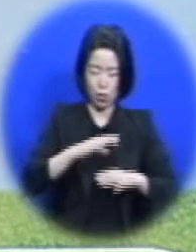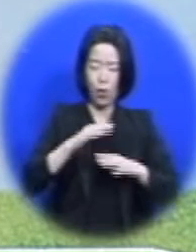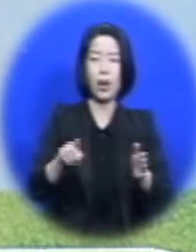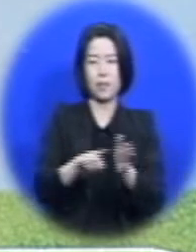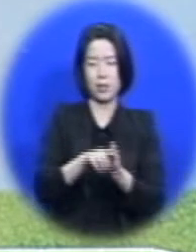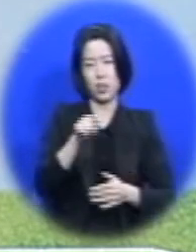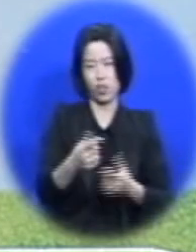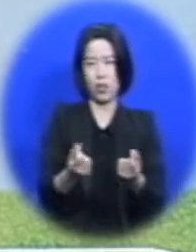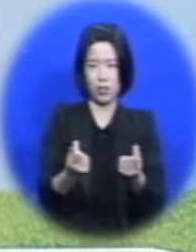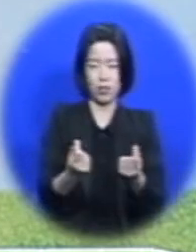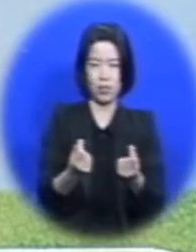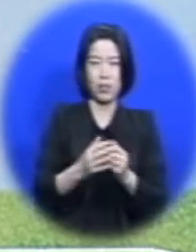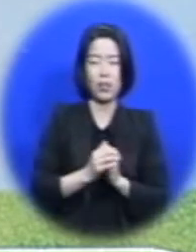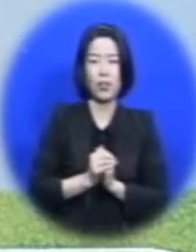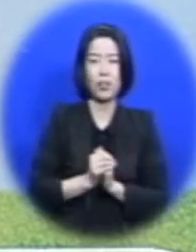그것이죠